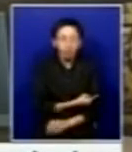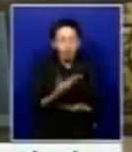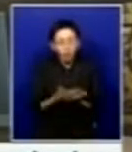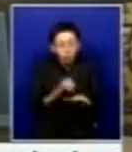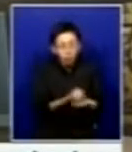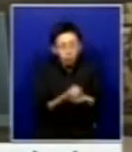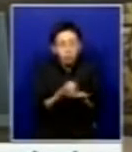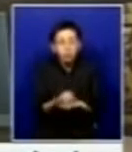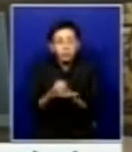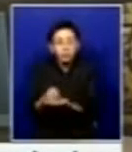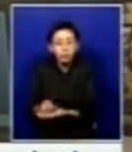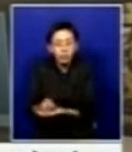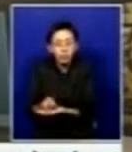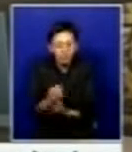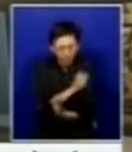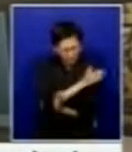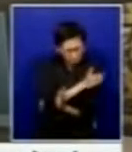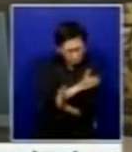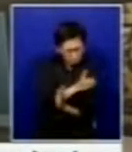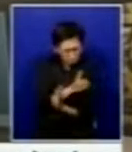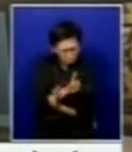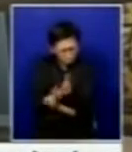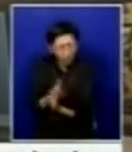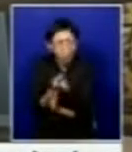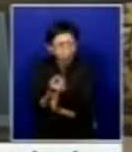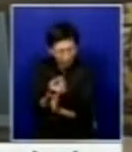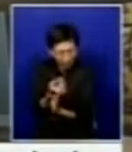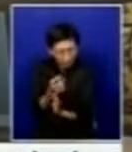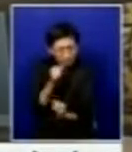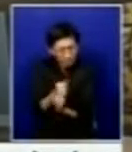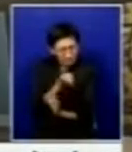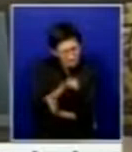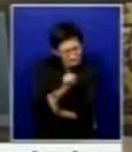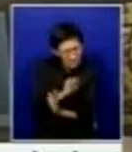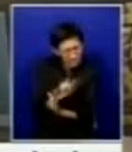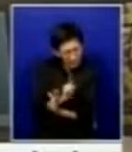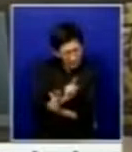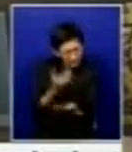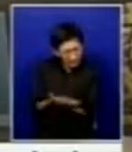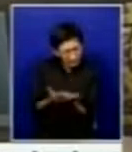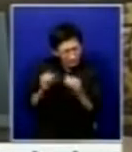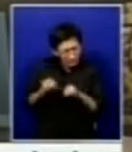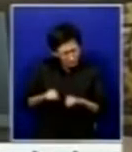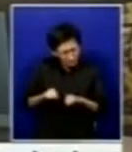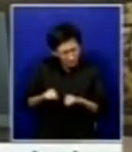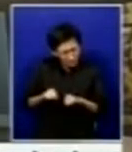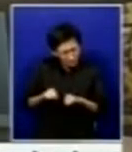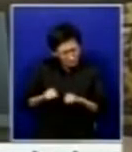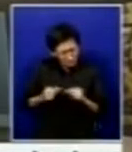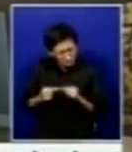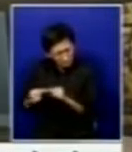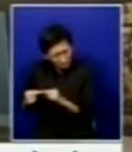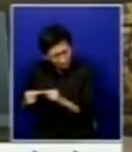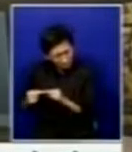ครับที่ผ่านมาว่าผลงานเป็นอย่างไรสมควรจะให้เม็ดเงินไปดำเนินการต่อไปหรือ